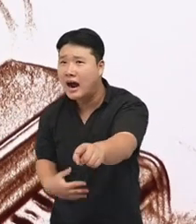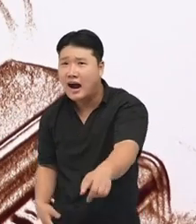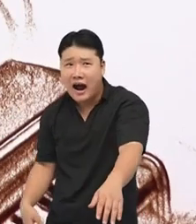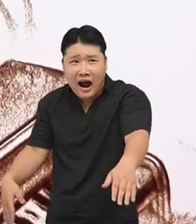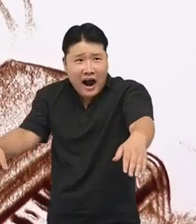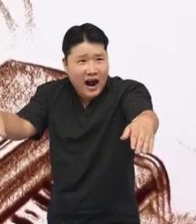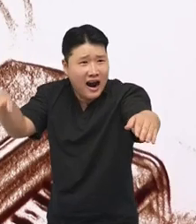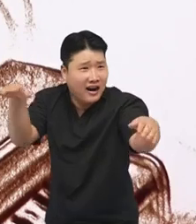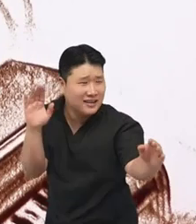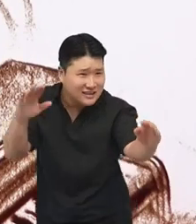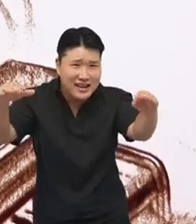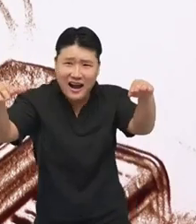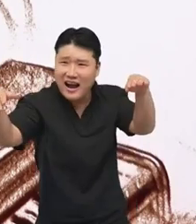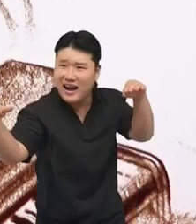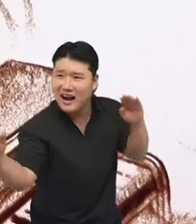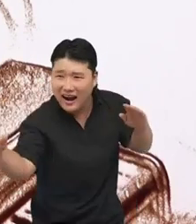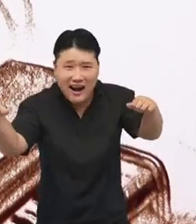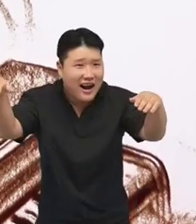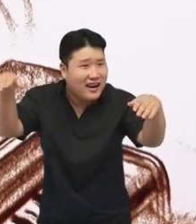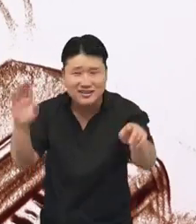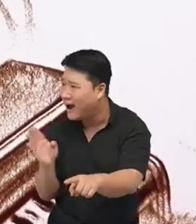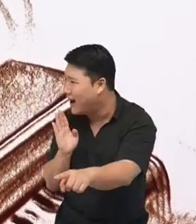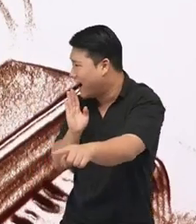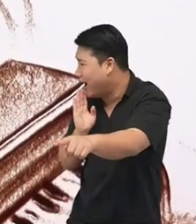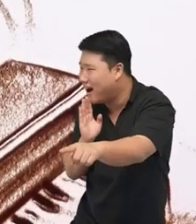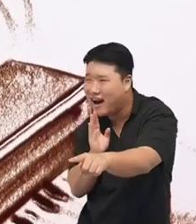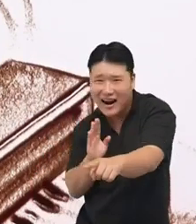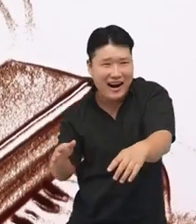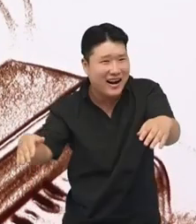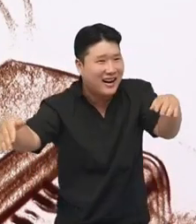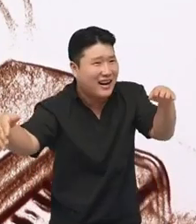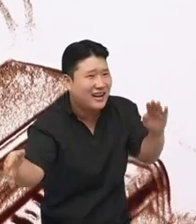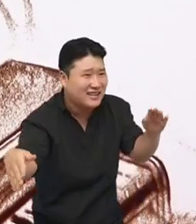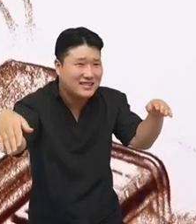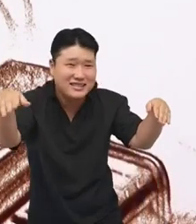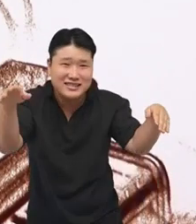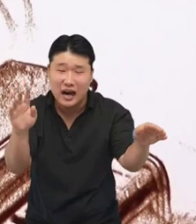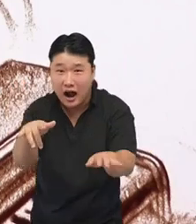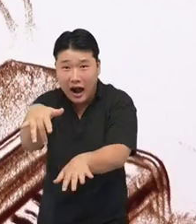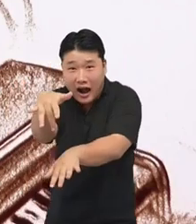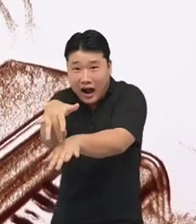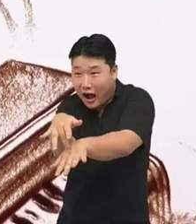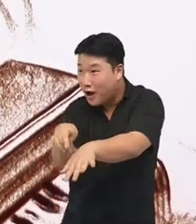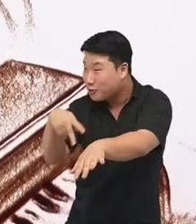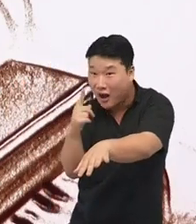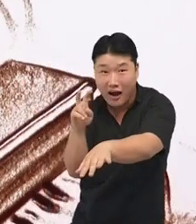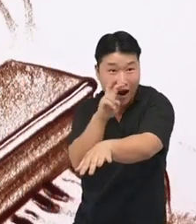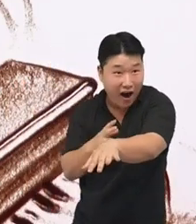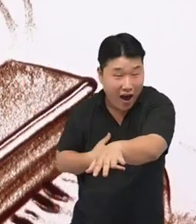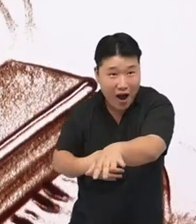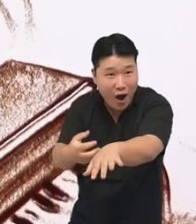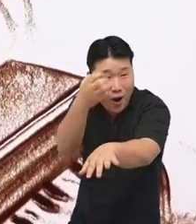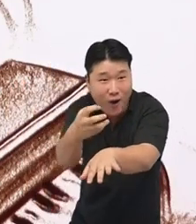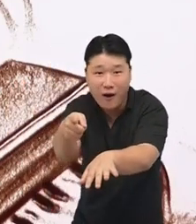아리랑이다. 저게 아리랑이야. 진짜 아리랑이네? 어머, 아리랑이야. 어머, 귀신통이 아리랑을